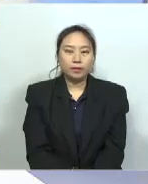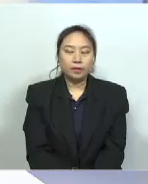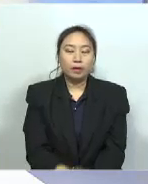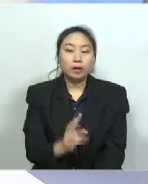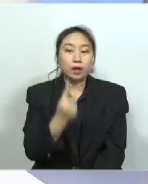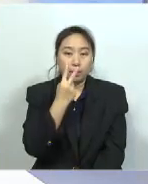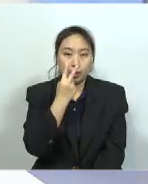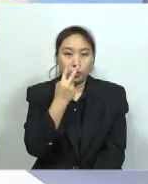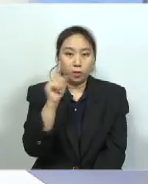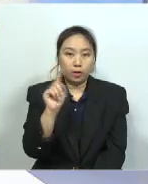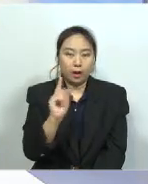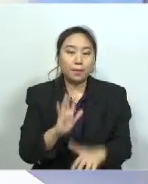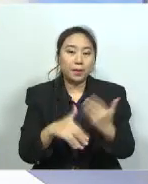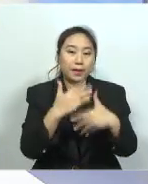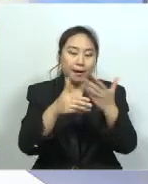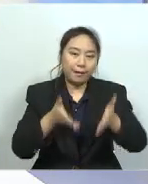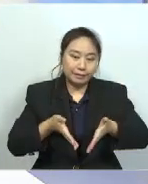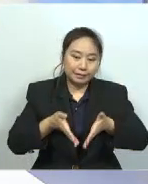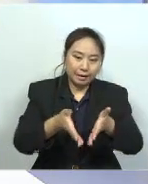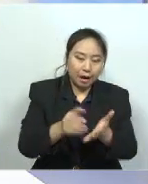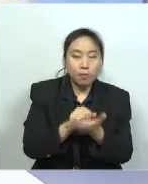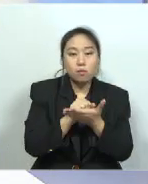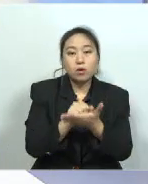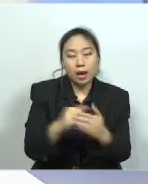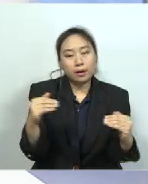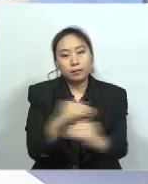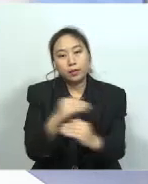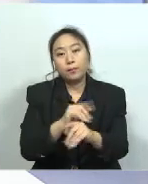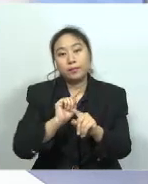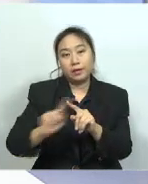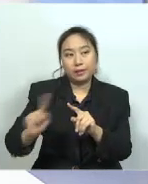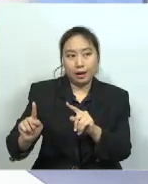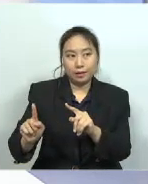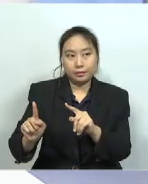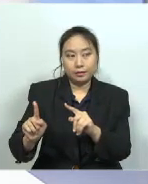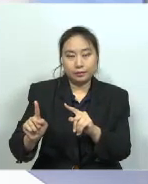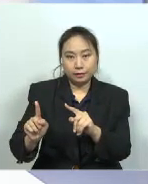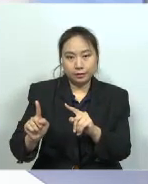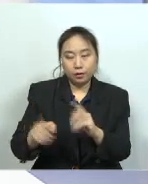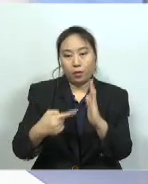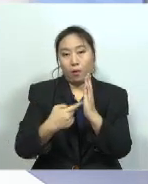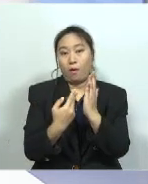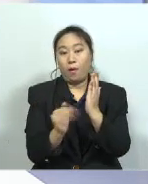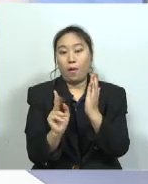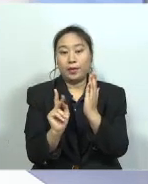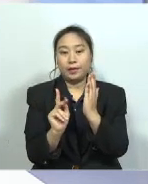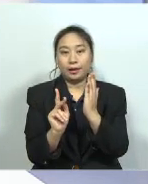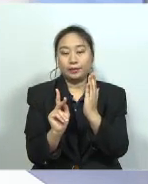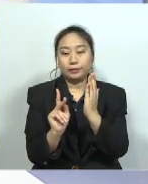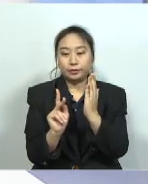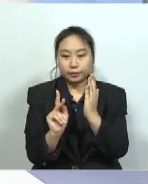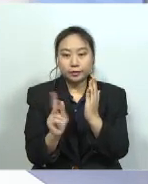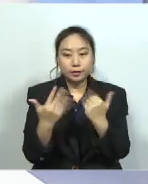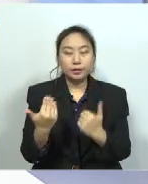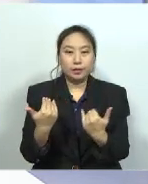ตามไปดูความคืบหน้าของการพัฒนาเส้นทางและบริการด้านคมนาคมการขนส่งของจังหวัดขอนแก่นกันบ้างนะคะ